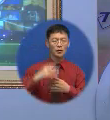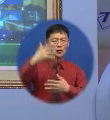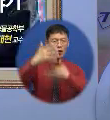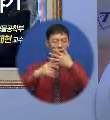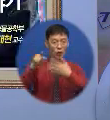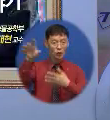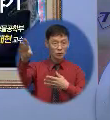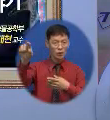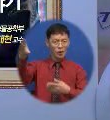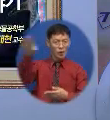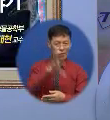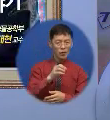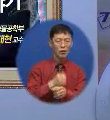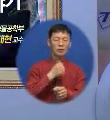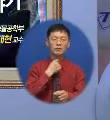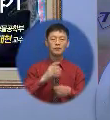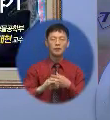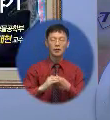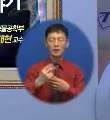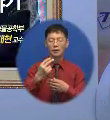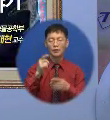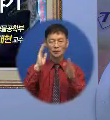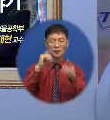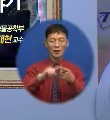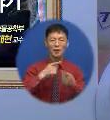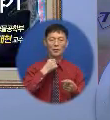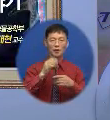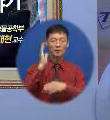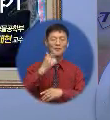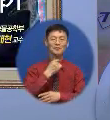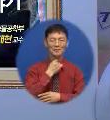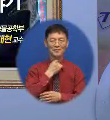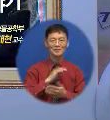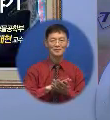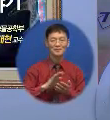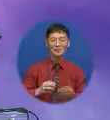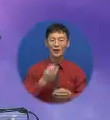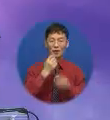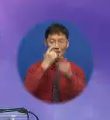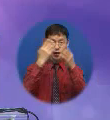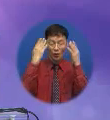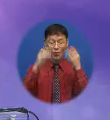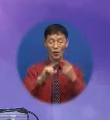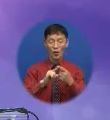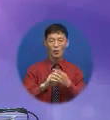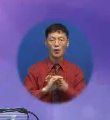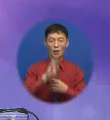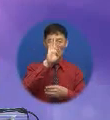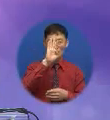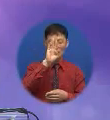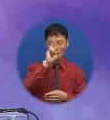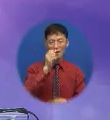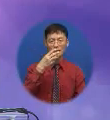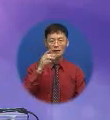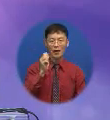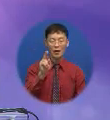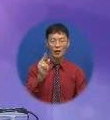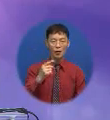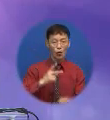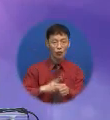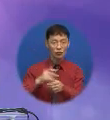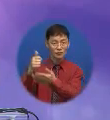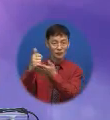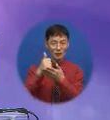영화 속 판타지가 현실로 나타난 생명공학의 이야기 들어보려고 합니다. 서울대학교 화학생물공학부 박태현